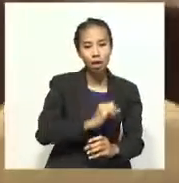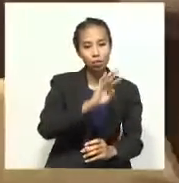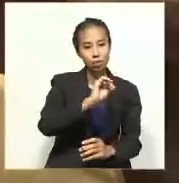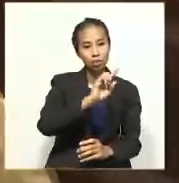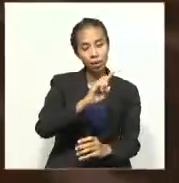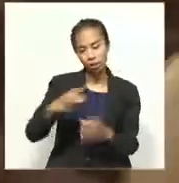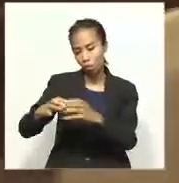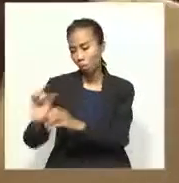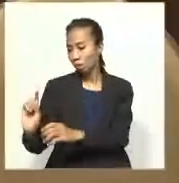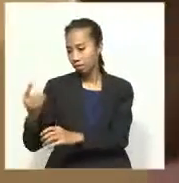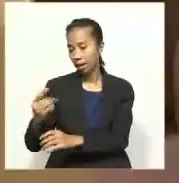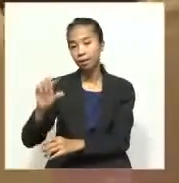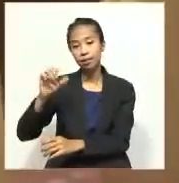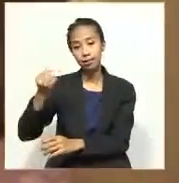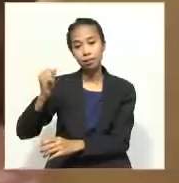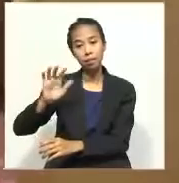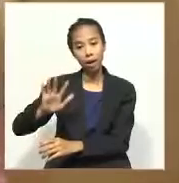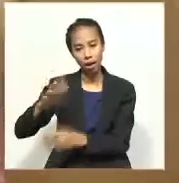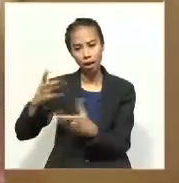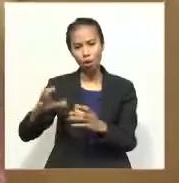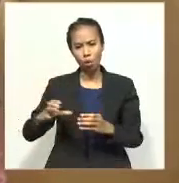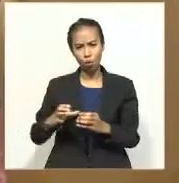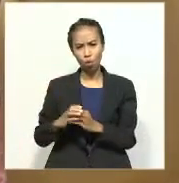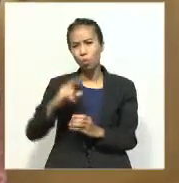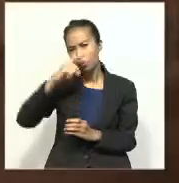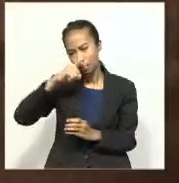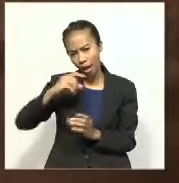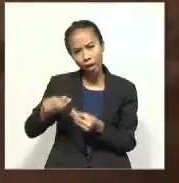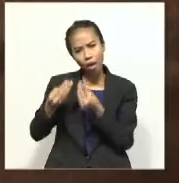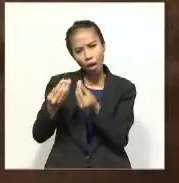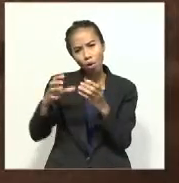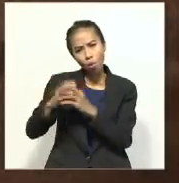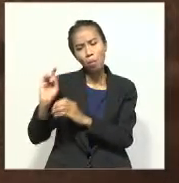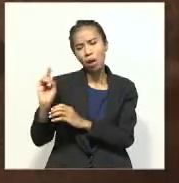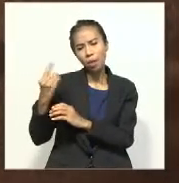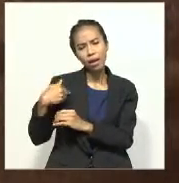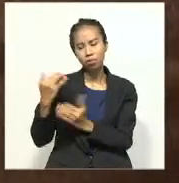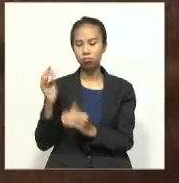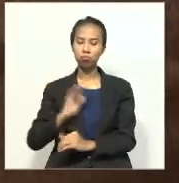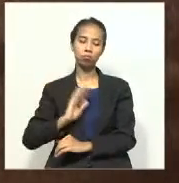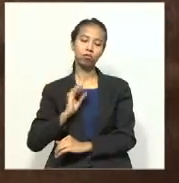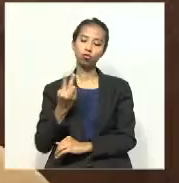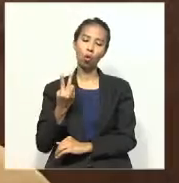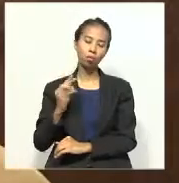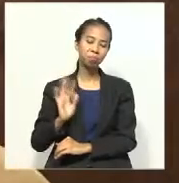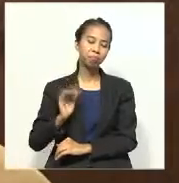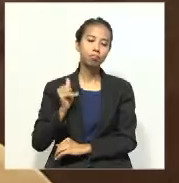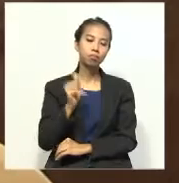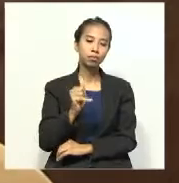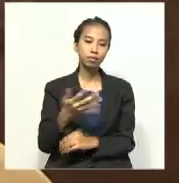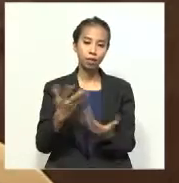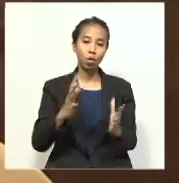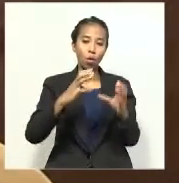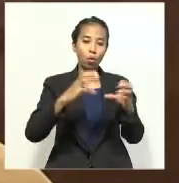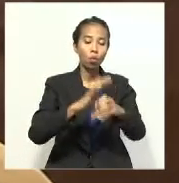การเมืองใหม่15พรรคซึ่งพรรคเพื่อไทยและอนาคตใหม่ยังคงปฏิเสธการเข้าร่วมหารือในครั้งนี้ขณะที่พรรคการเมืองที่ตอบรับเข้